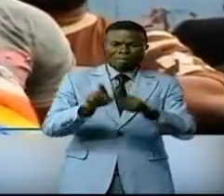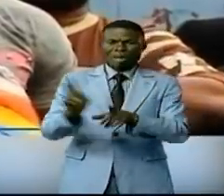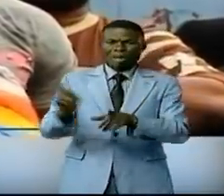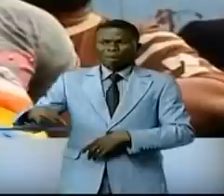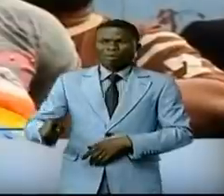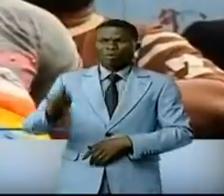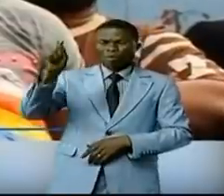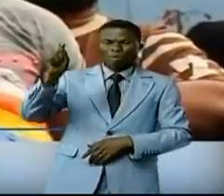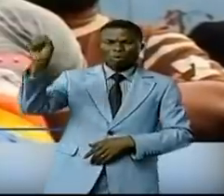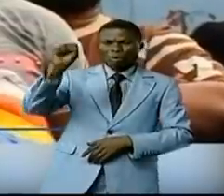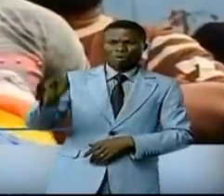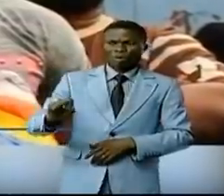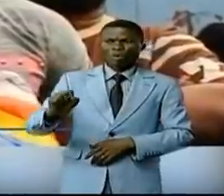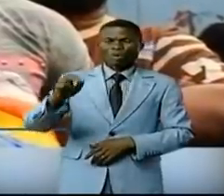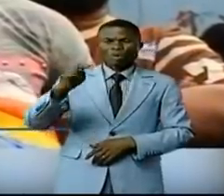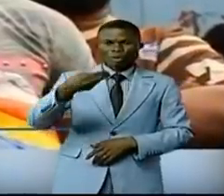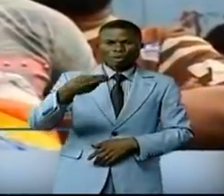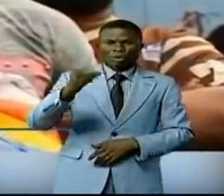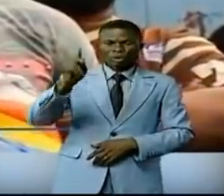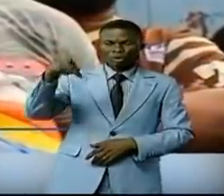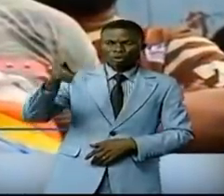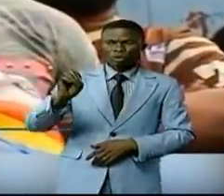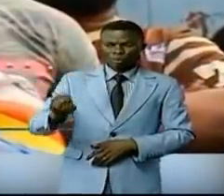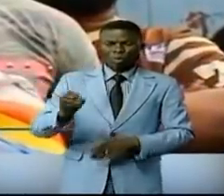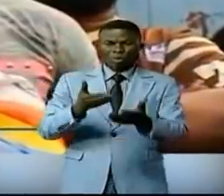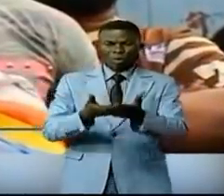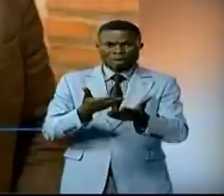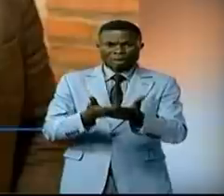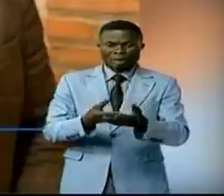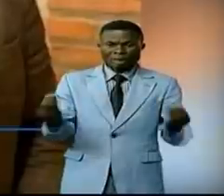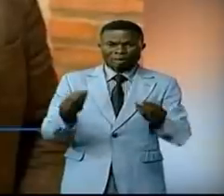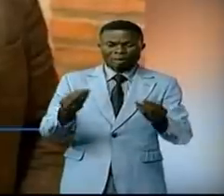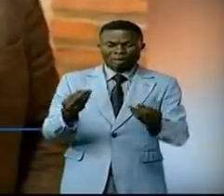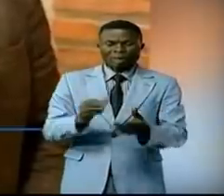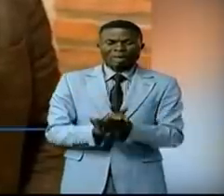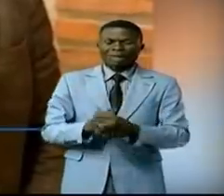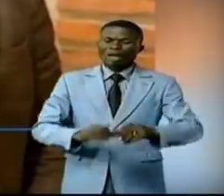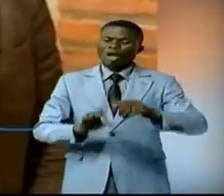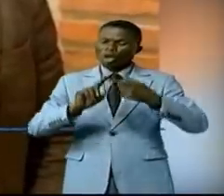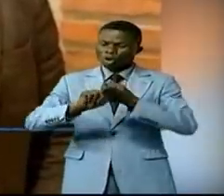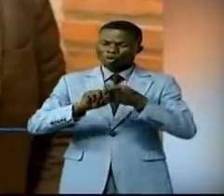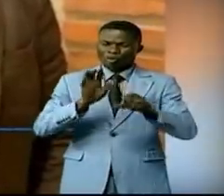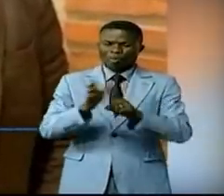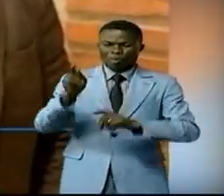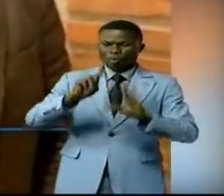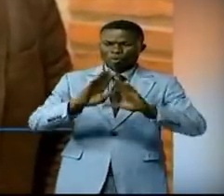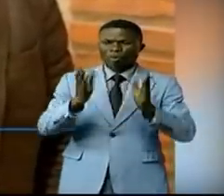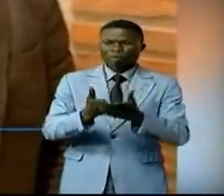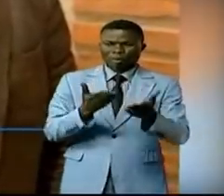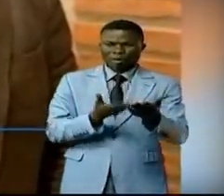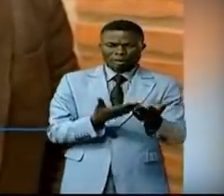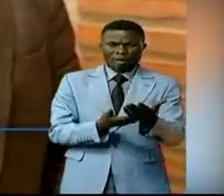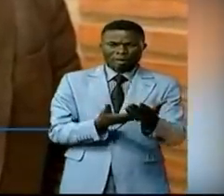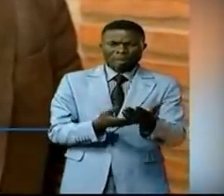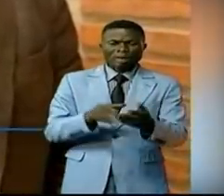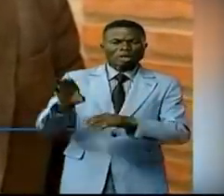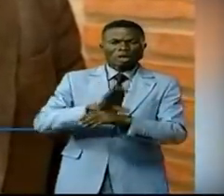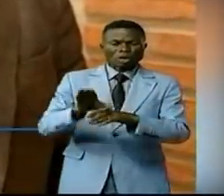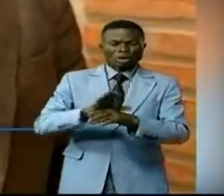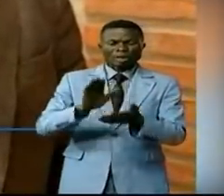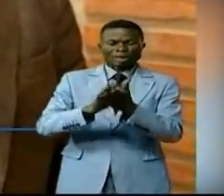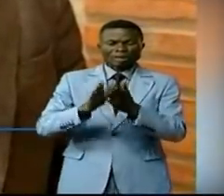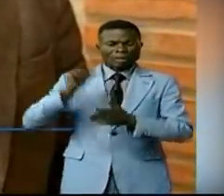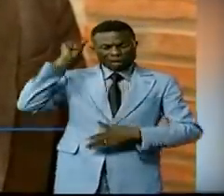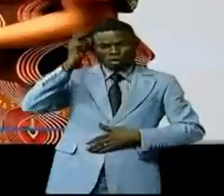les remuants tickets UDPS, Jekoko Mulumba, qui bénéficie de la confiance des élus provinciaux pour occuper la fonction